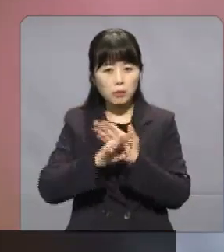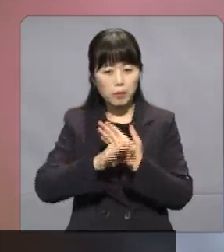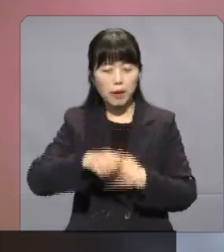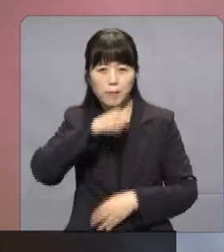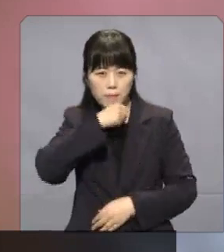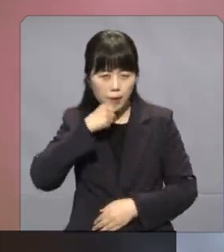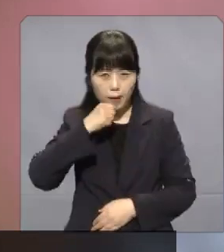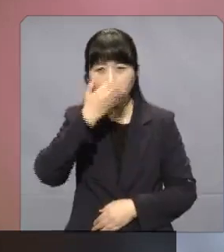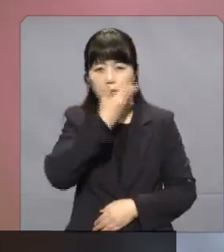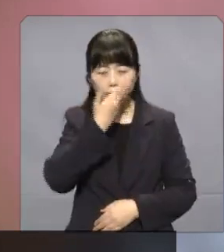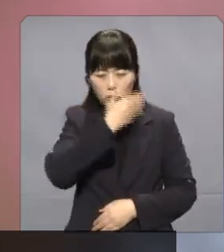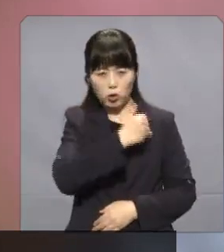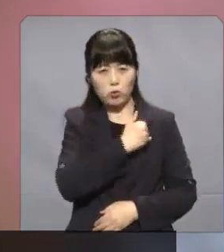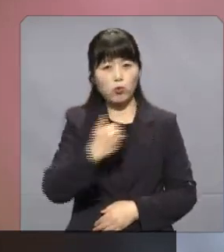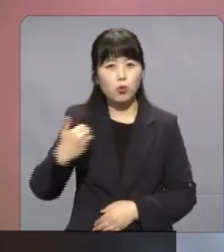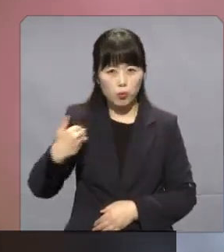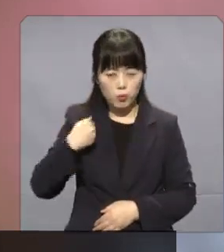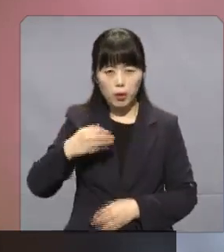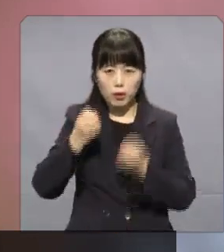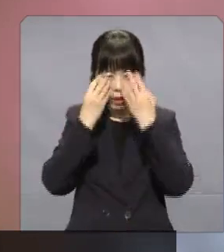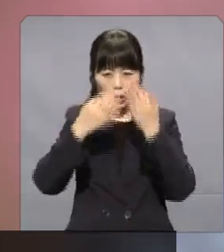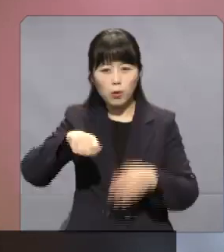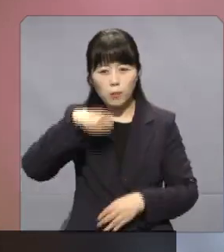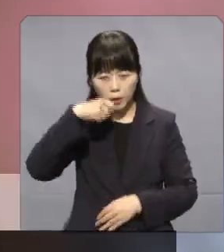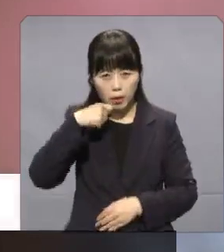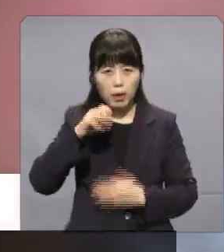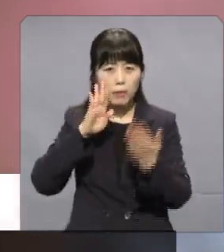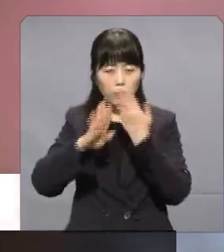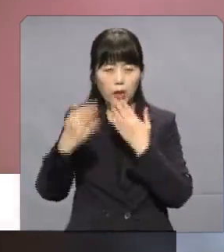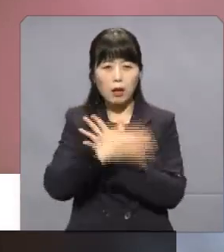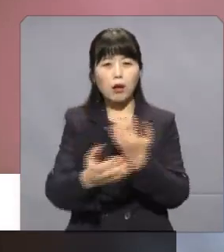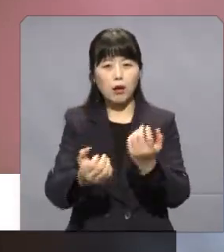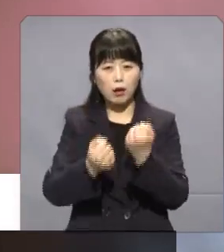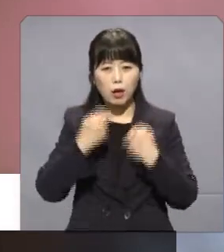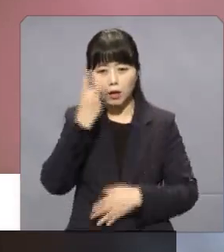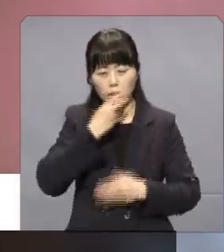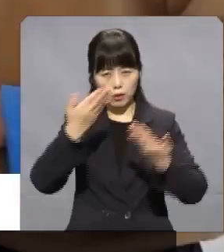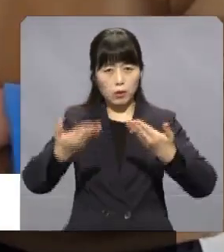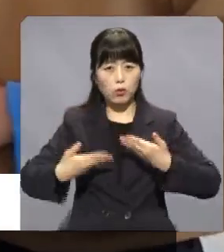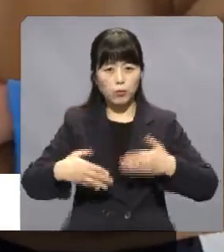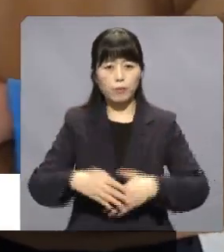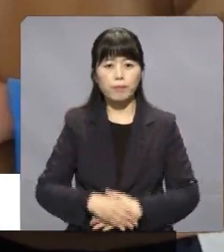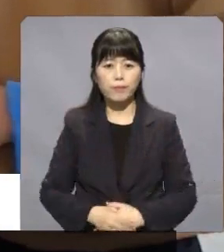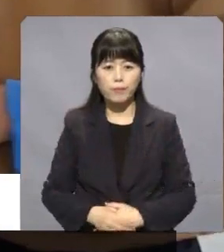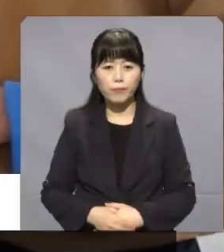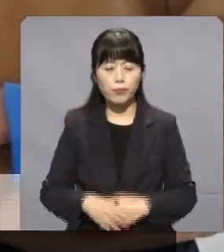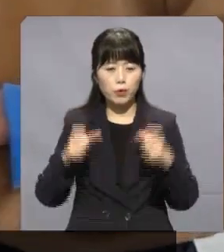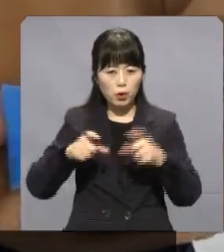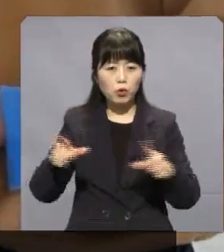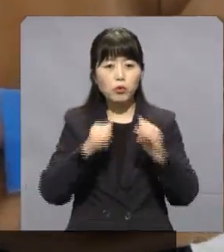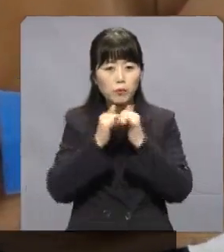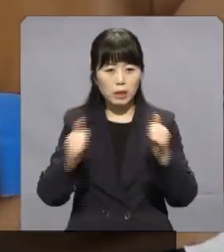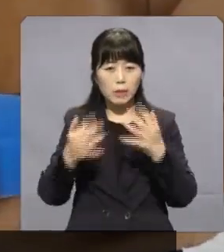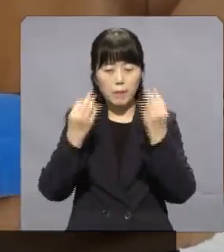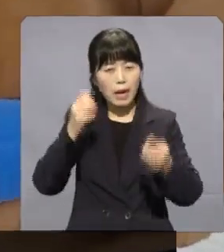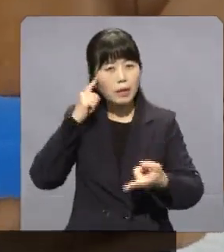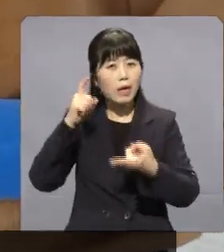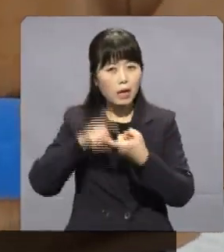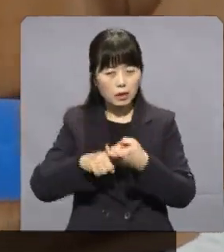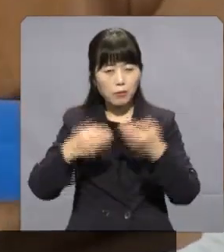맛과 영양이 풍부한 새로운 먹거리가 미래의 건강을 지켜줄 것입니다. 지역 주민들도 많은